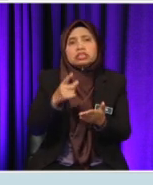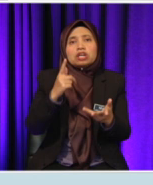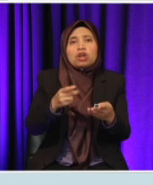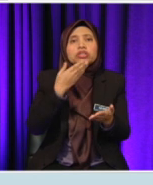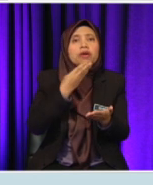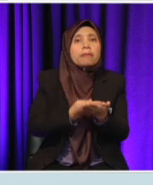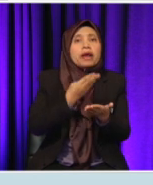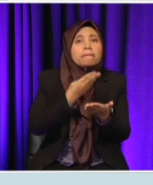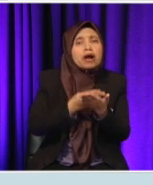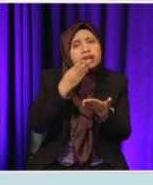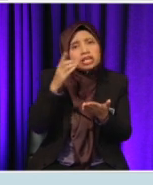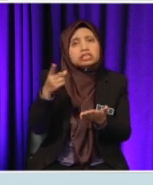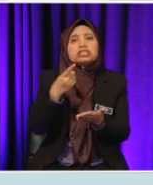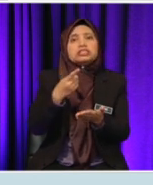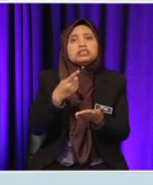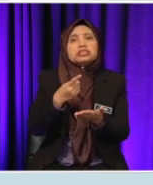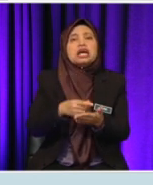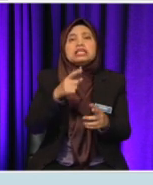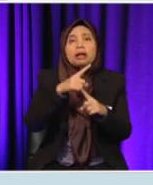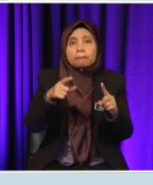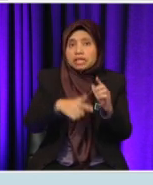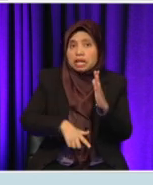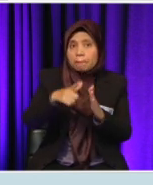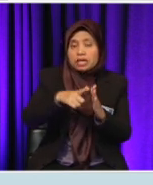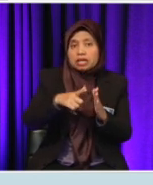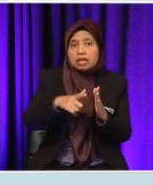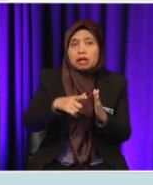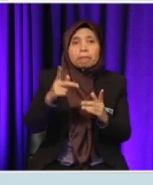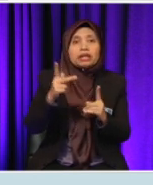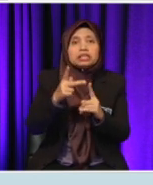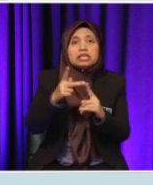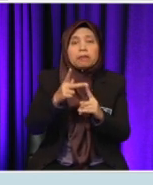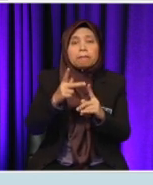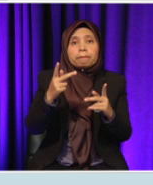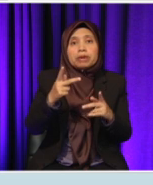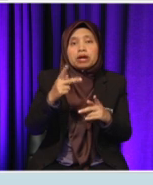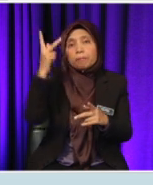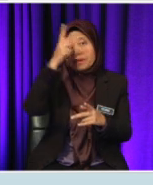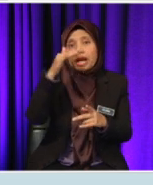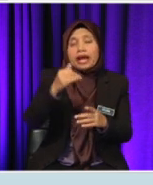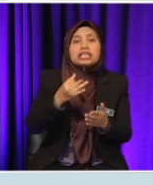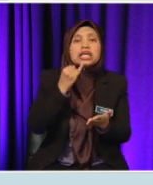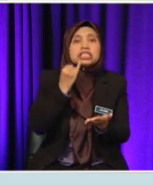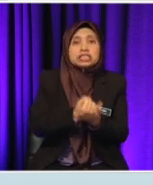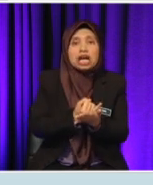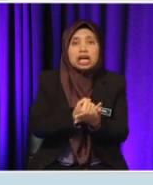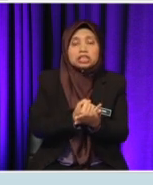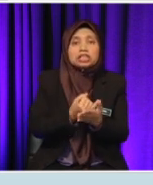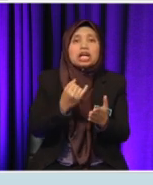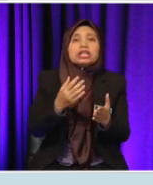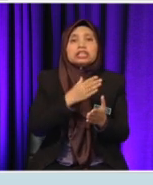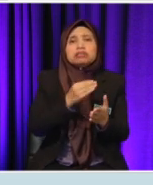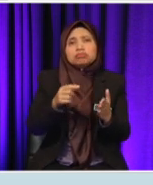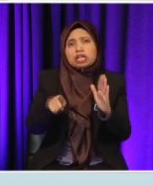aja tapi lebih kepada hanya berhadapan dengan tindak-tanduknya energi tiup saja tidak